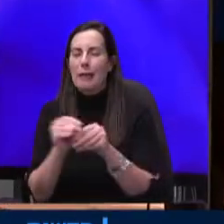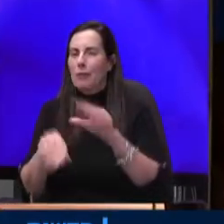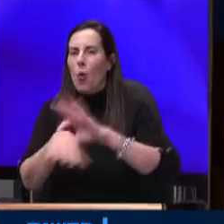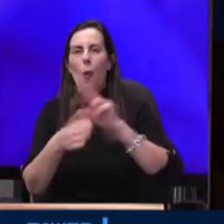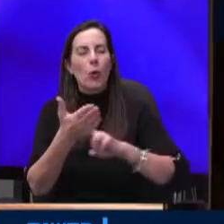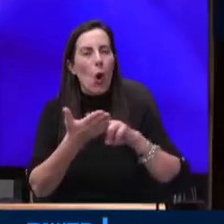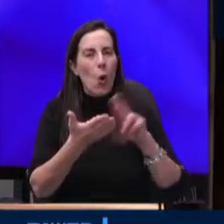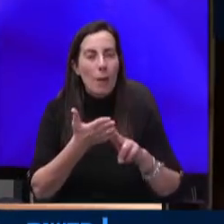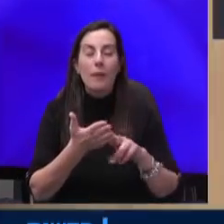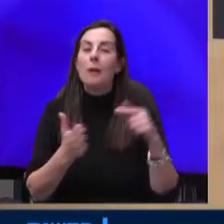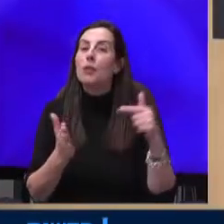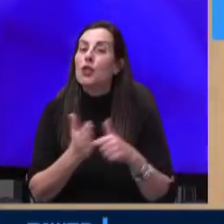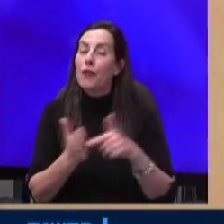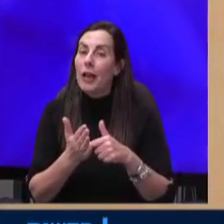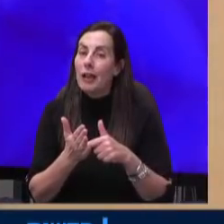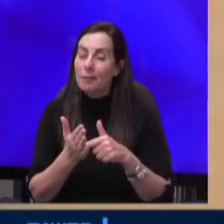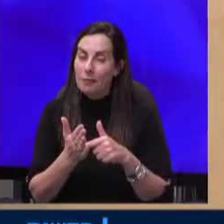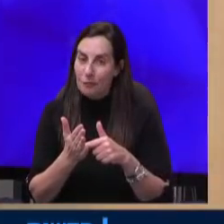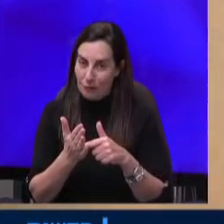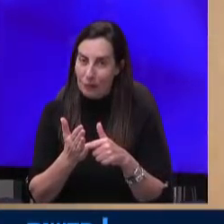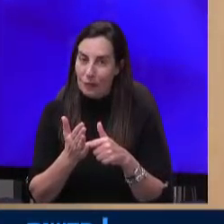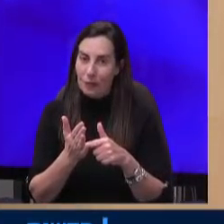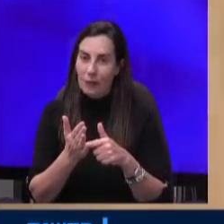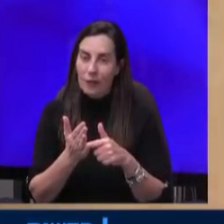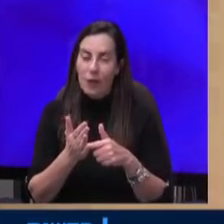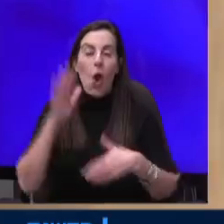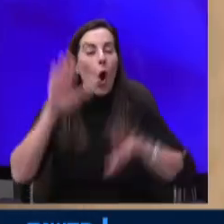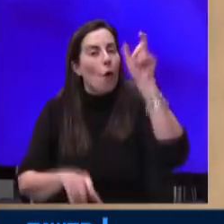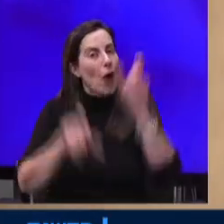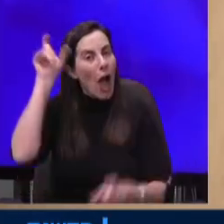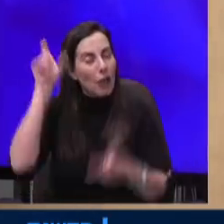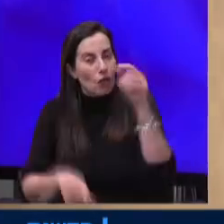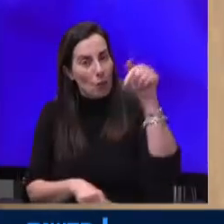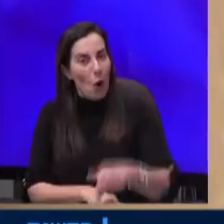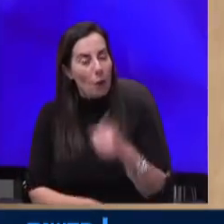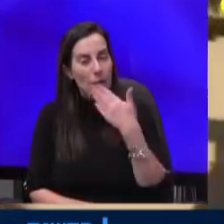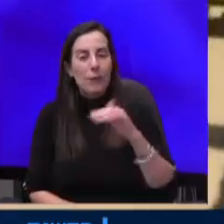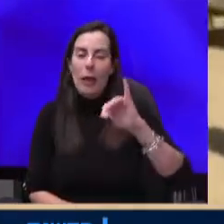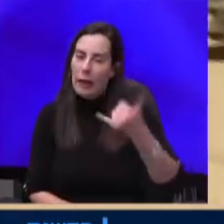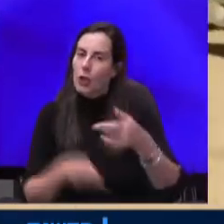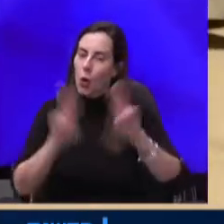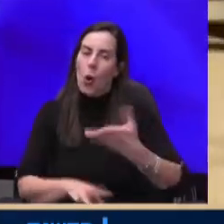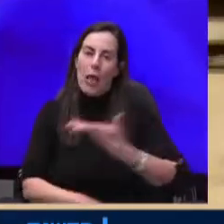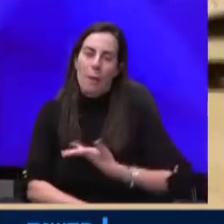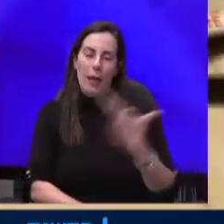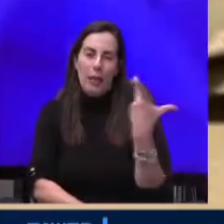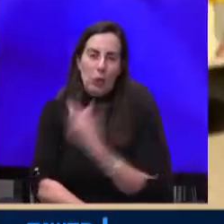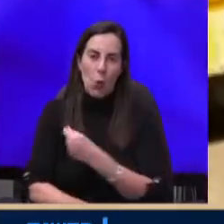שכפי שאמרת, רוב אזרחי המדינה יוכלו לקבל את החיסון.